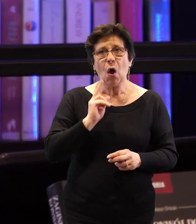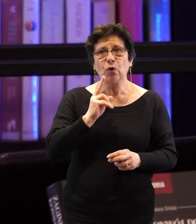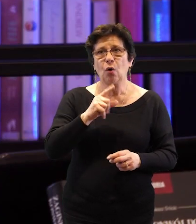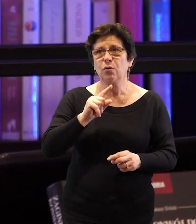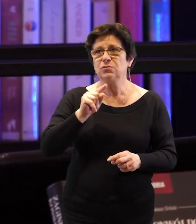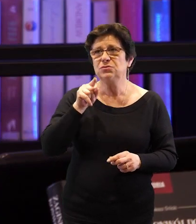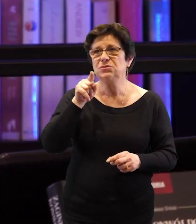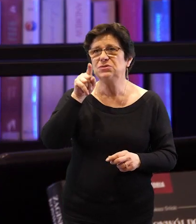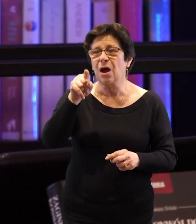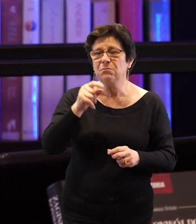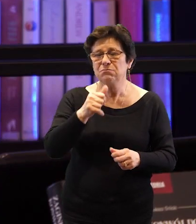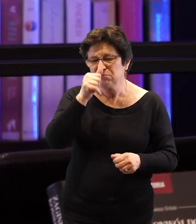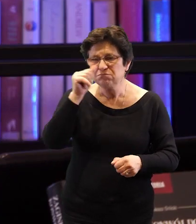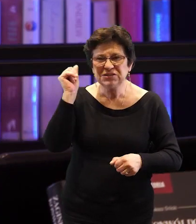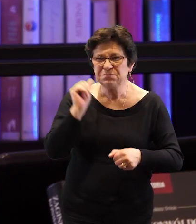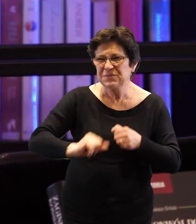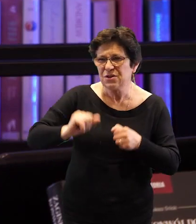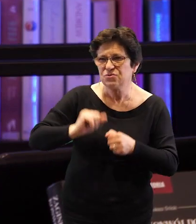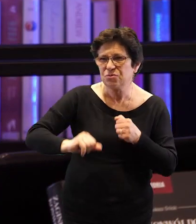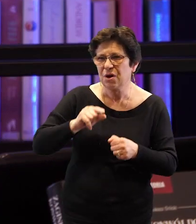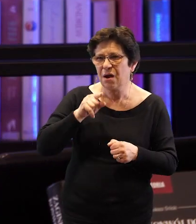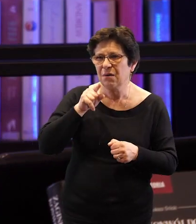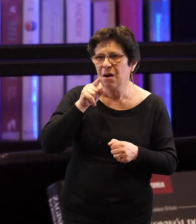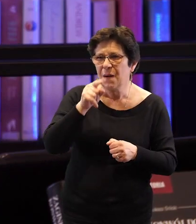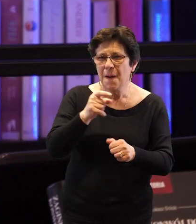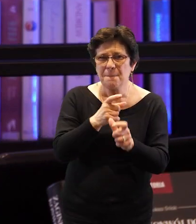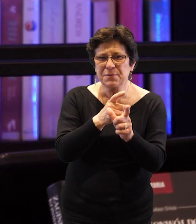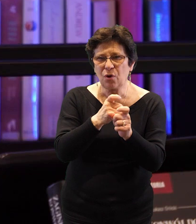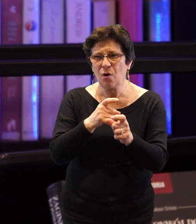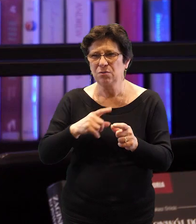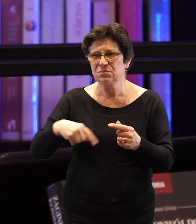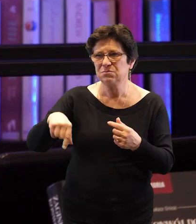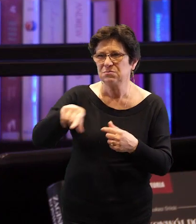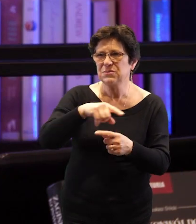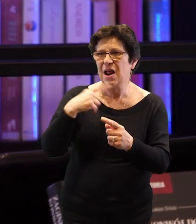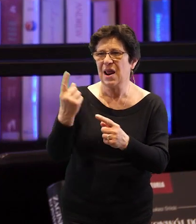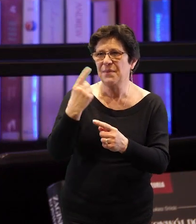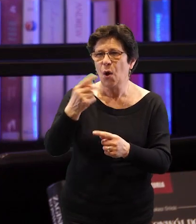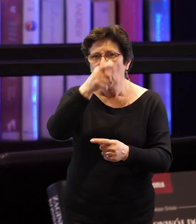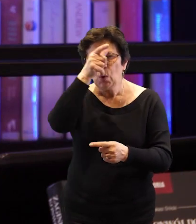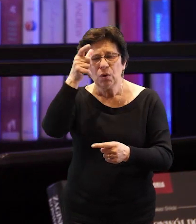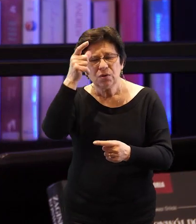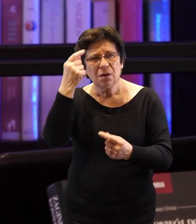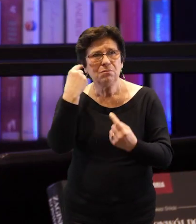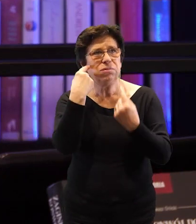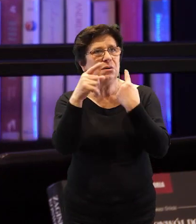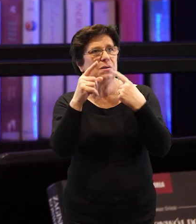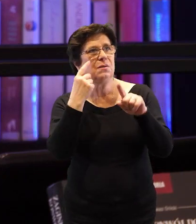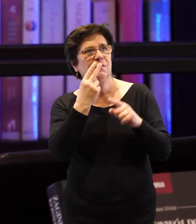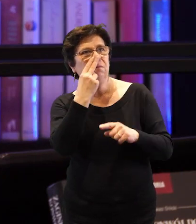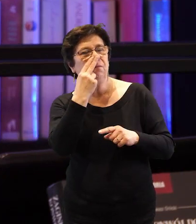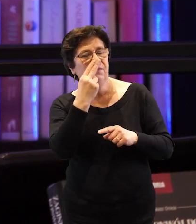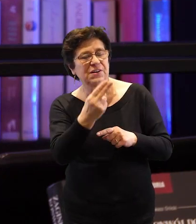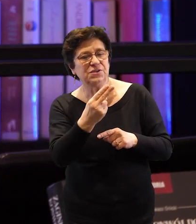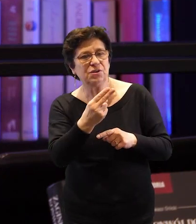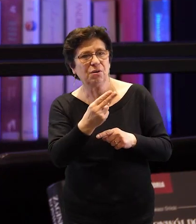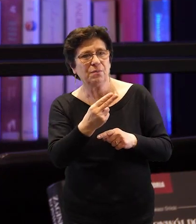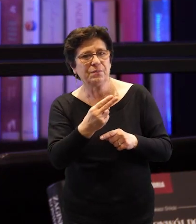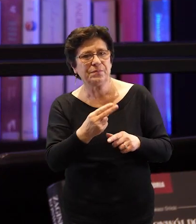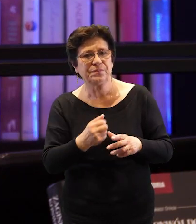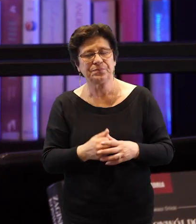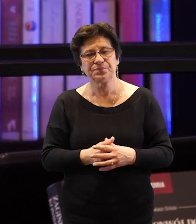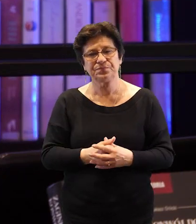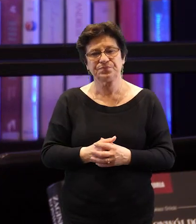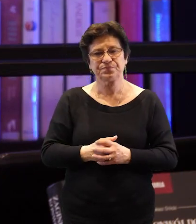bronie, i że ludzie widzą takie konstrukcje na niebie, niż to, że